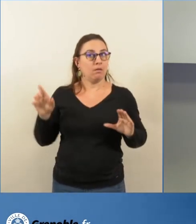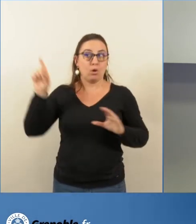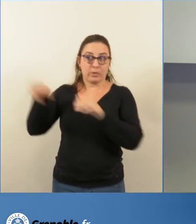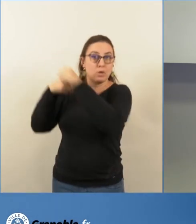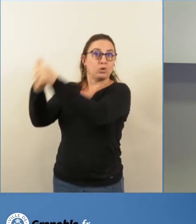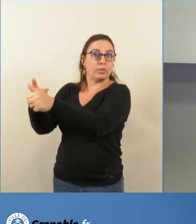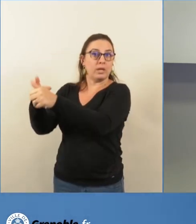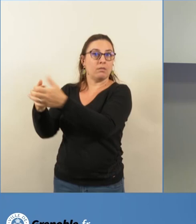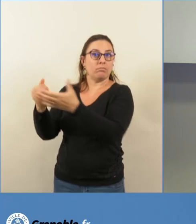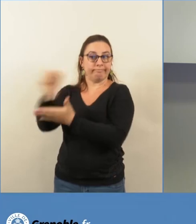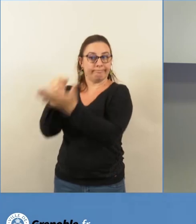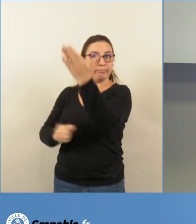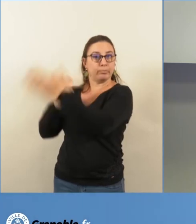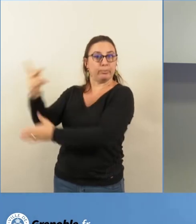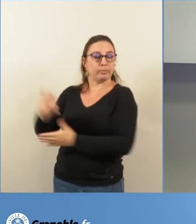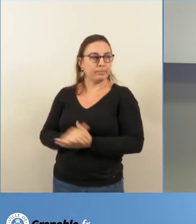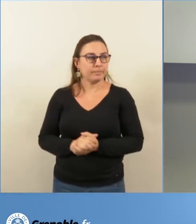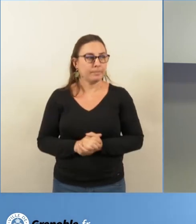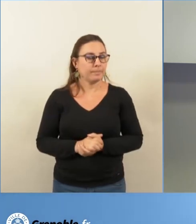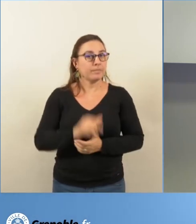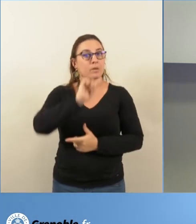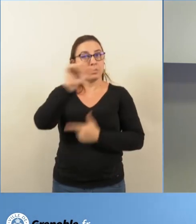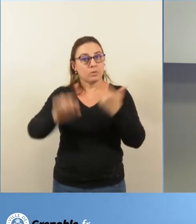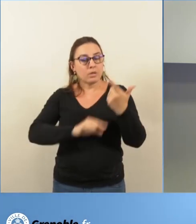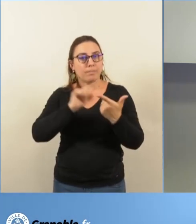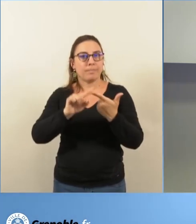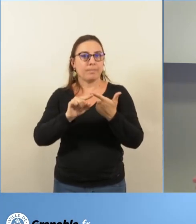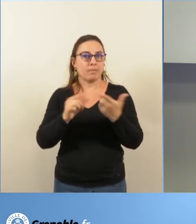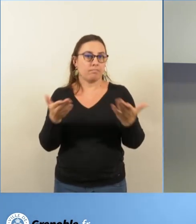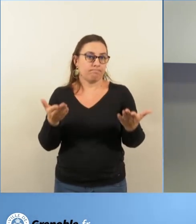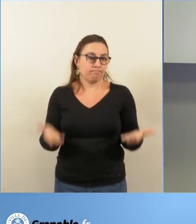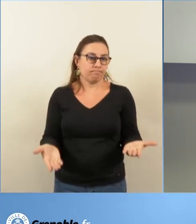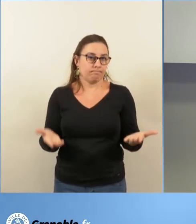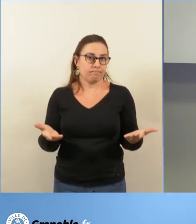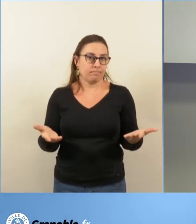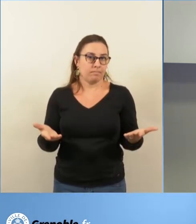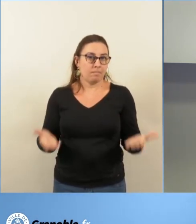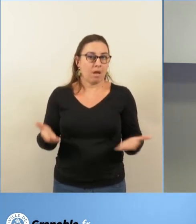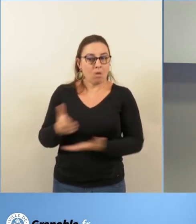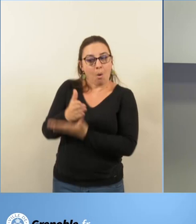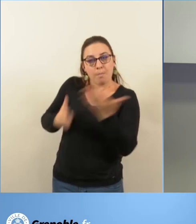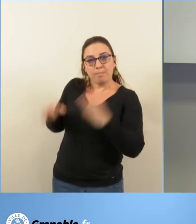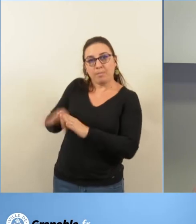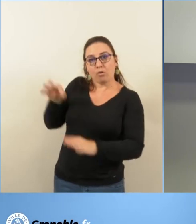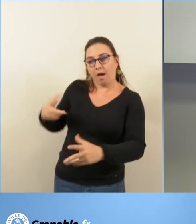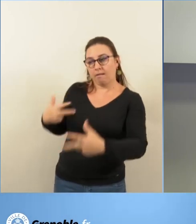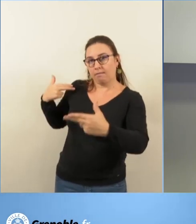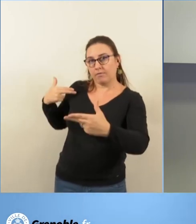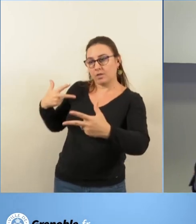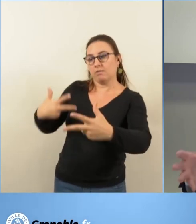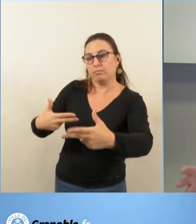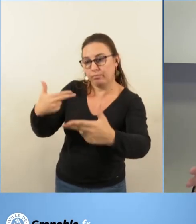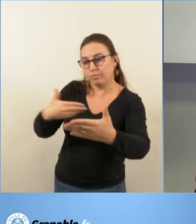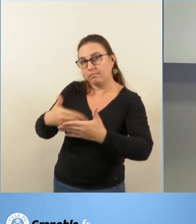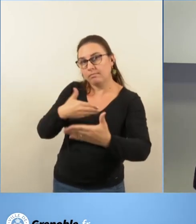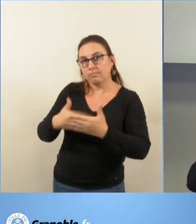a priori sur la feuille de route de cette majorité deuxième élément nous sommes maintenant à mi-mandat donc la question évidemment